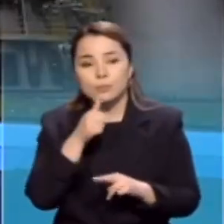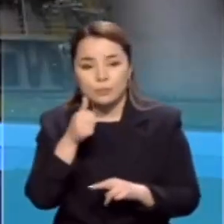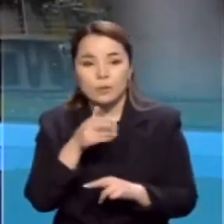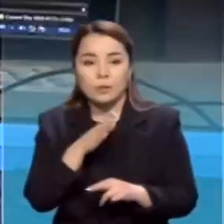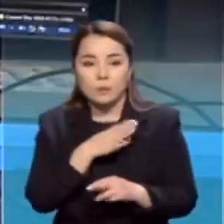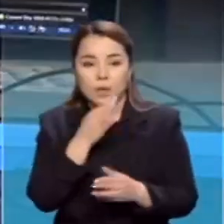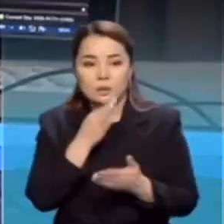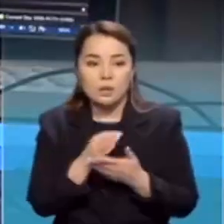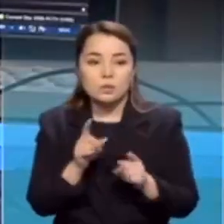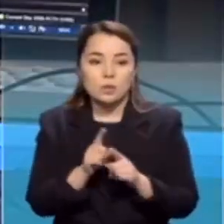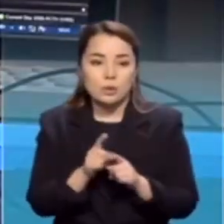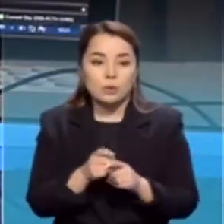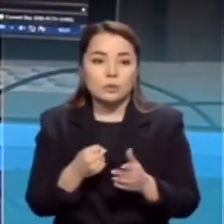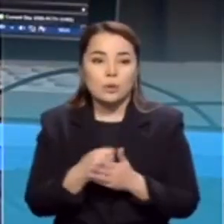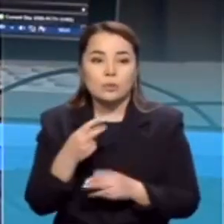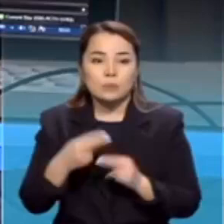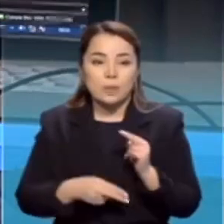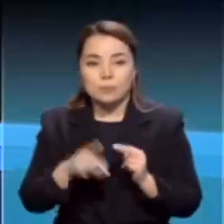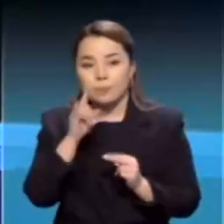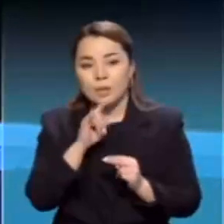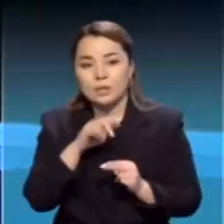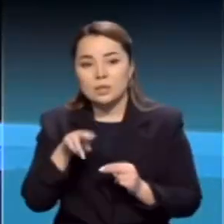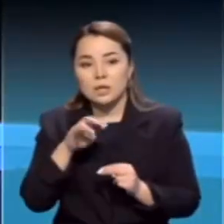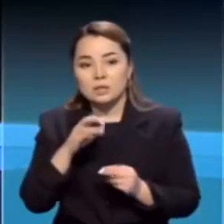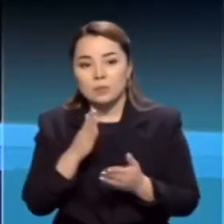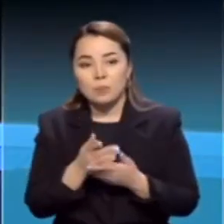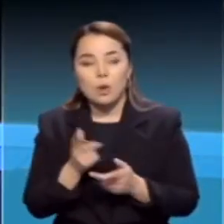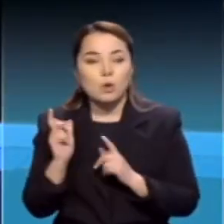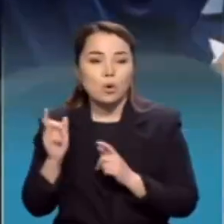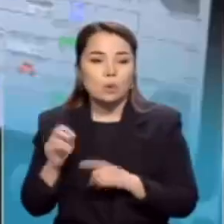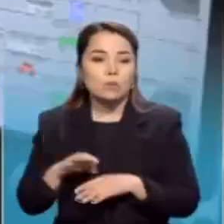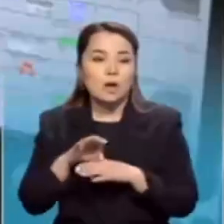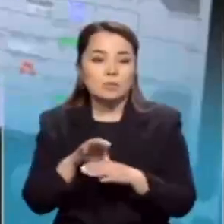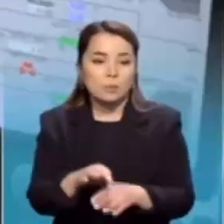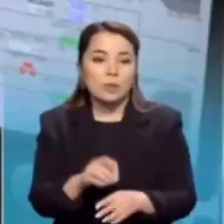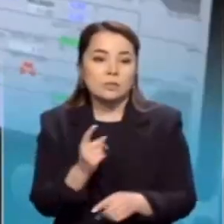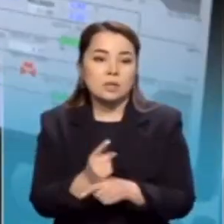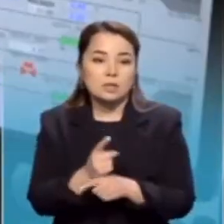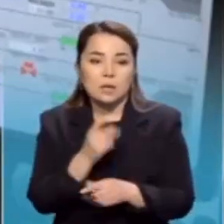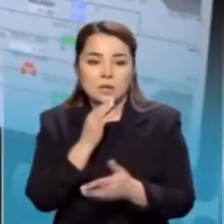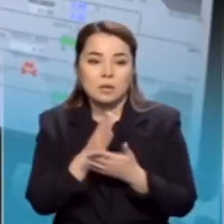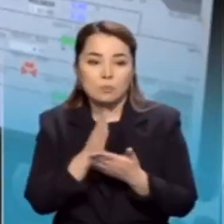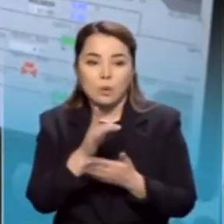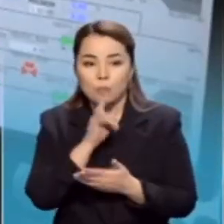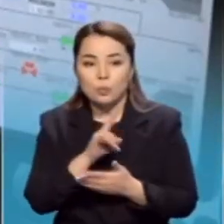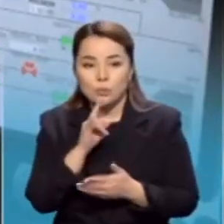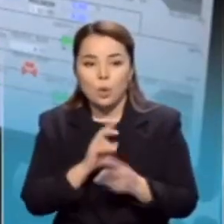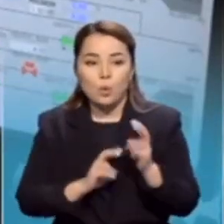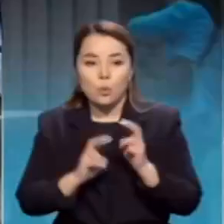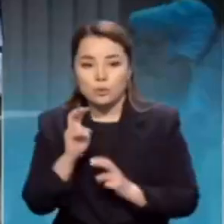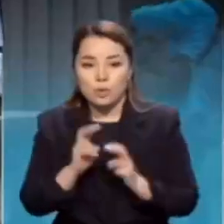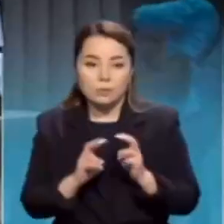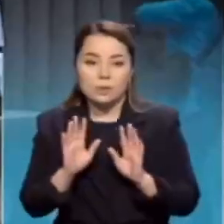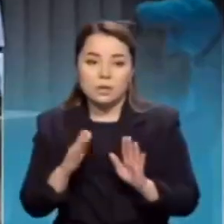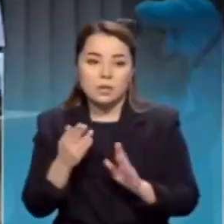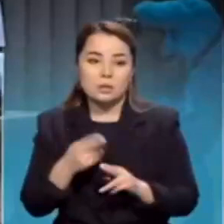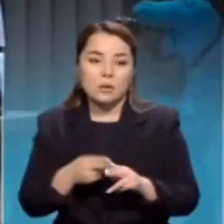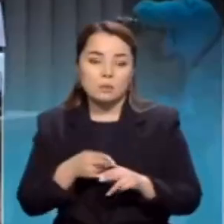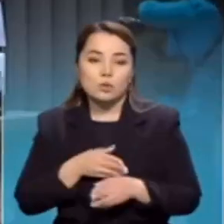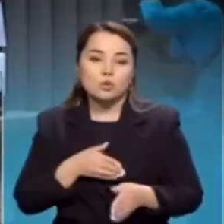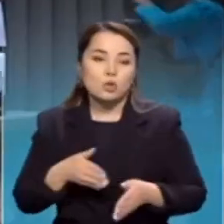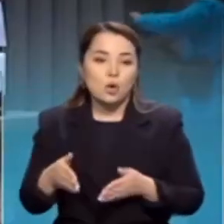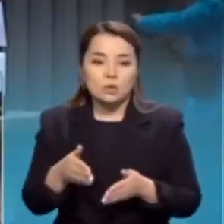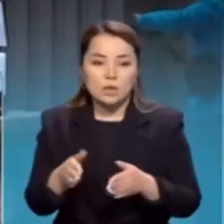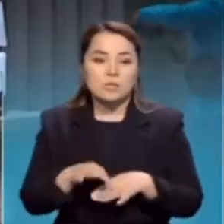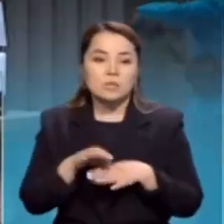айының соңына дейін бензин мен дизель отынын көлікпен тасымалдауға тыйым салды. Енді мұнай өнімдері тек темір жол арқылы